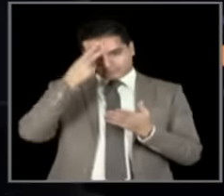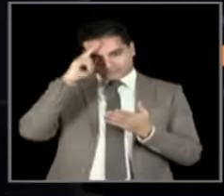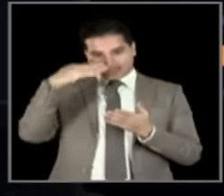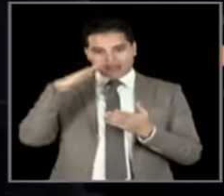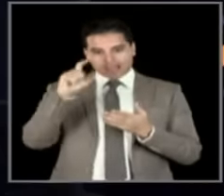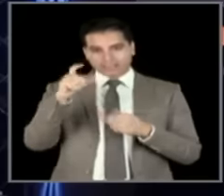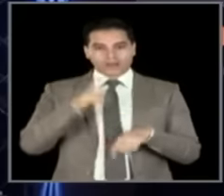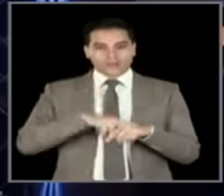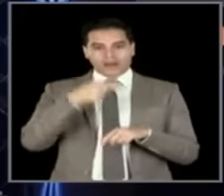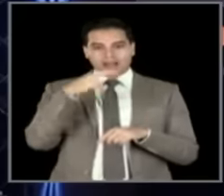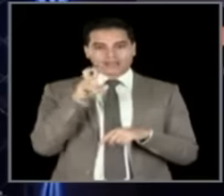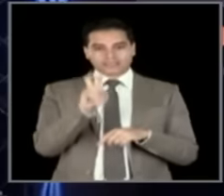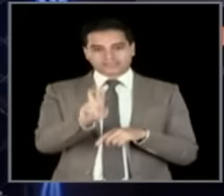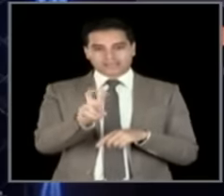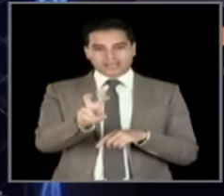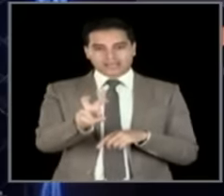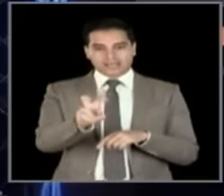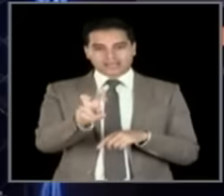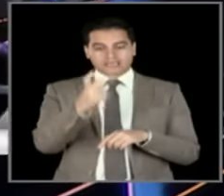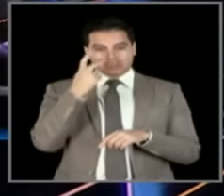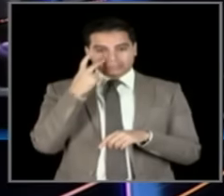حسن وعزة، عزة وحسن.